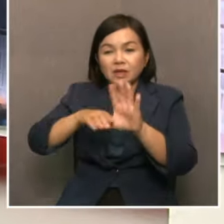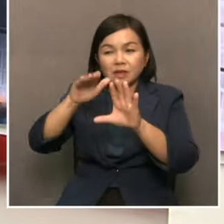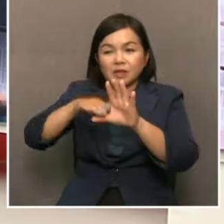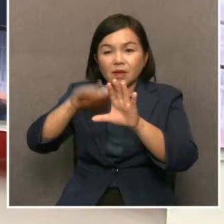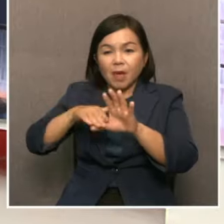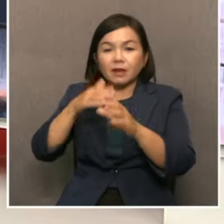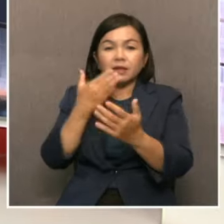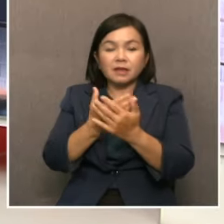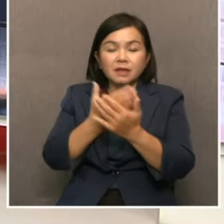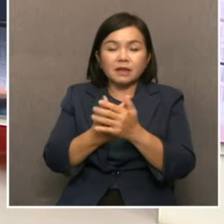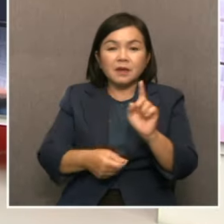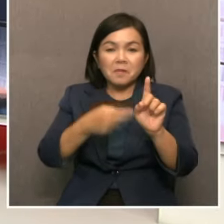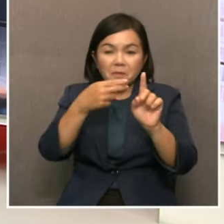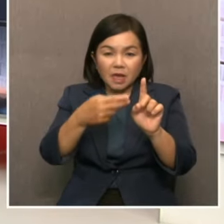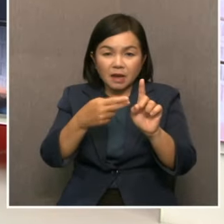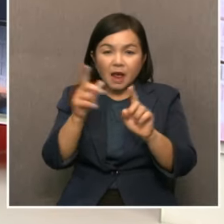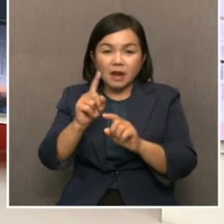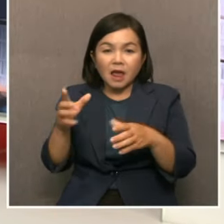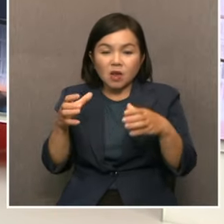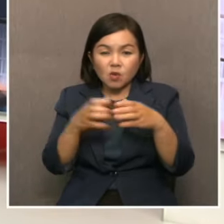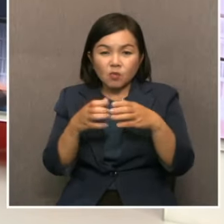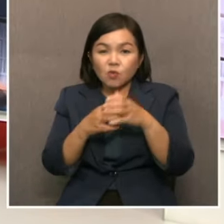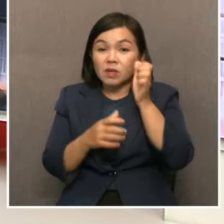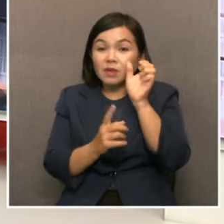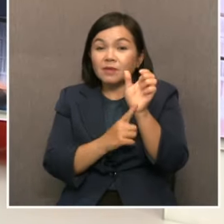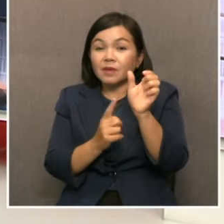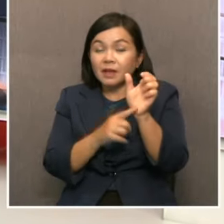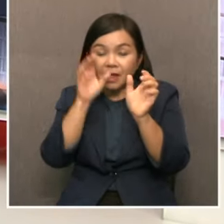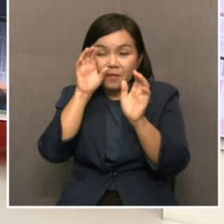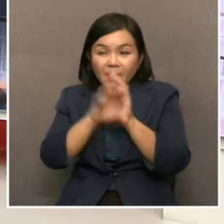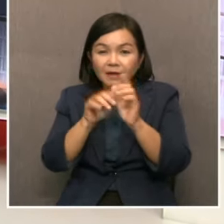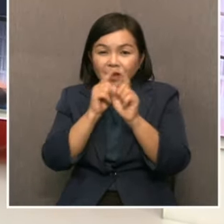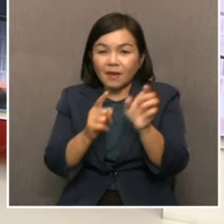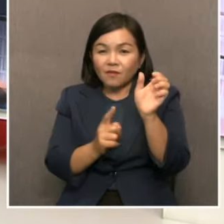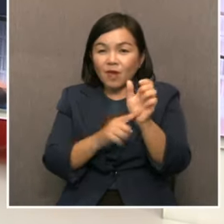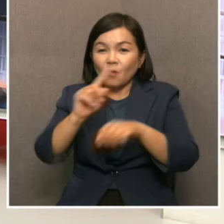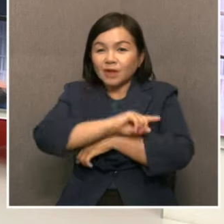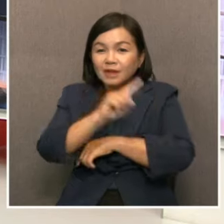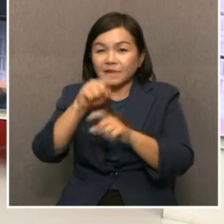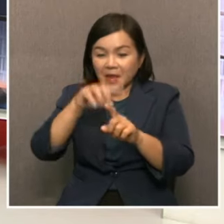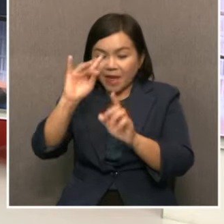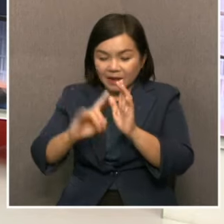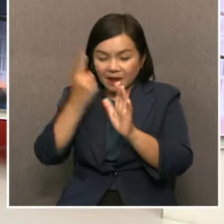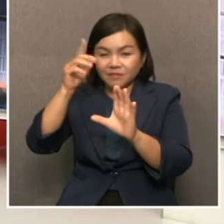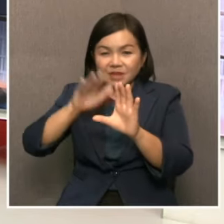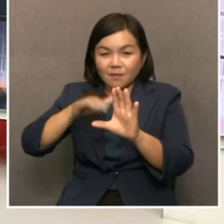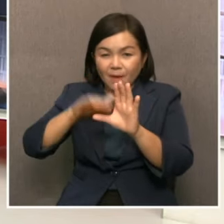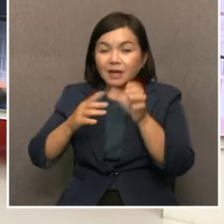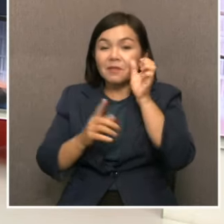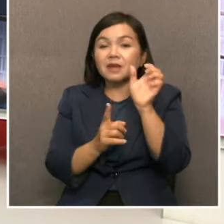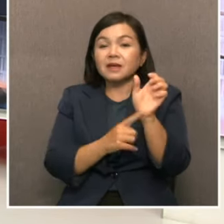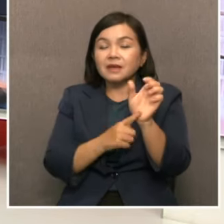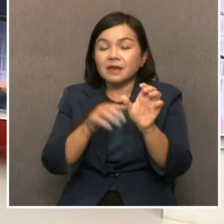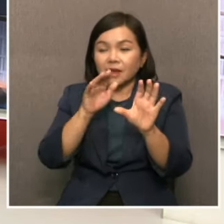เงินดิจิทัล 10,000 บาทนะคะกลุ่มคนที่มีสมาร์ทโฟนตามภาพนี้เลยค่ะ1สิงหาคมที่เริ่มต้นมานะคะและต่อเนื่องไปจ